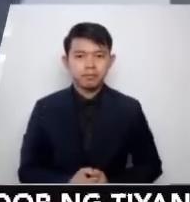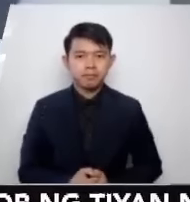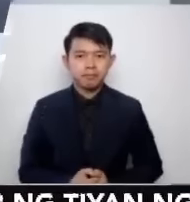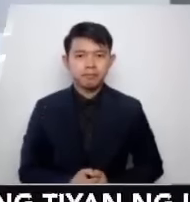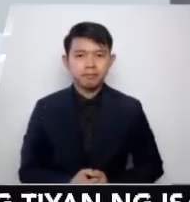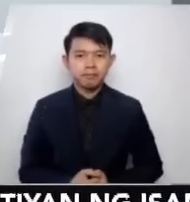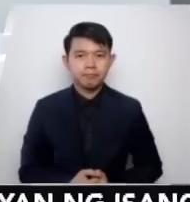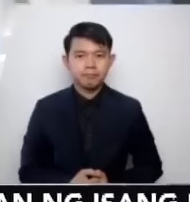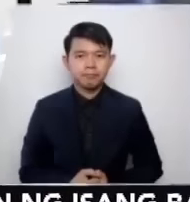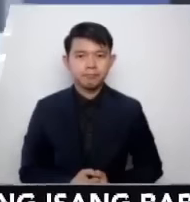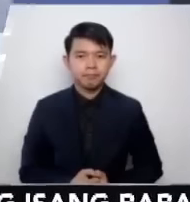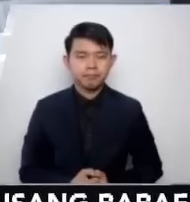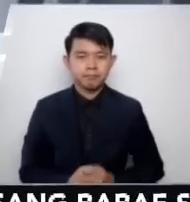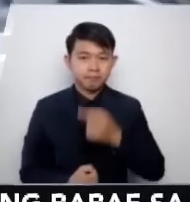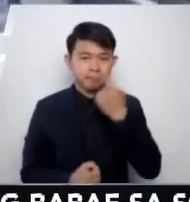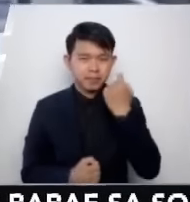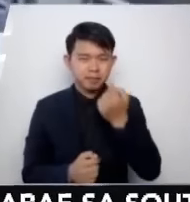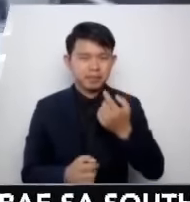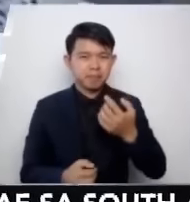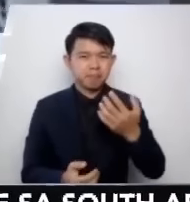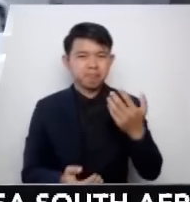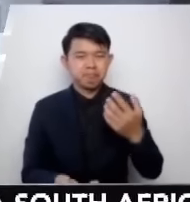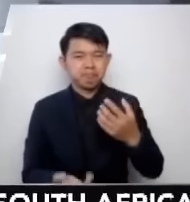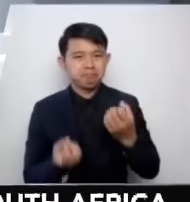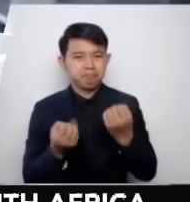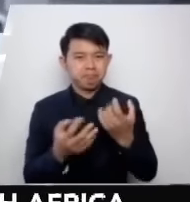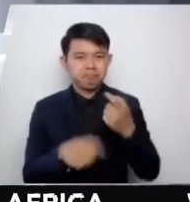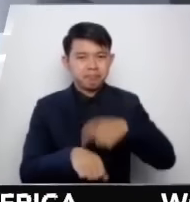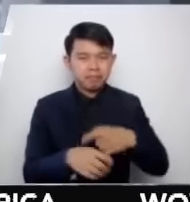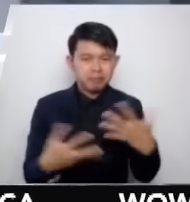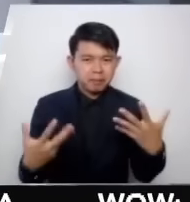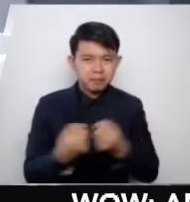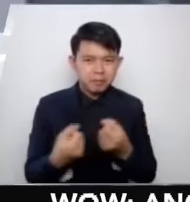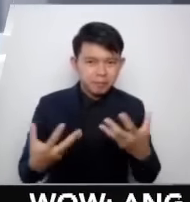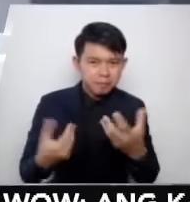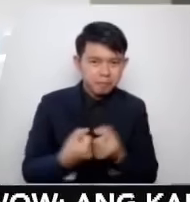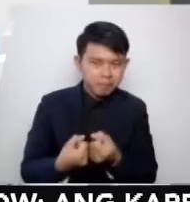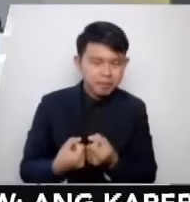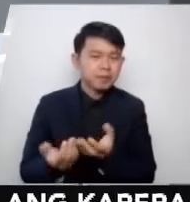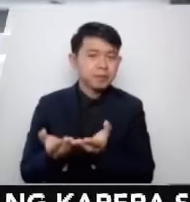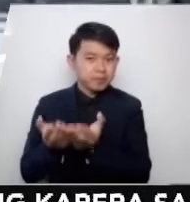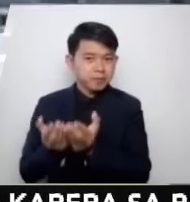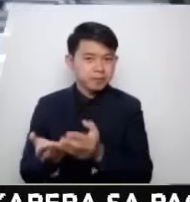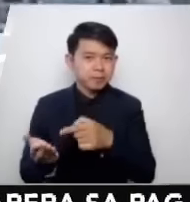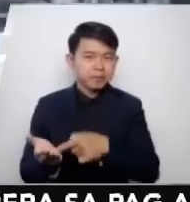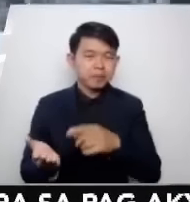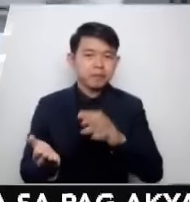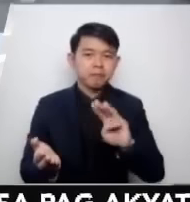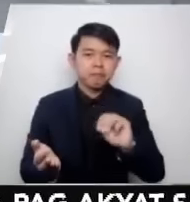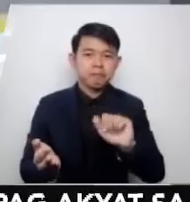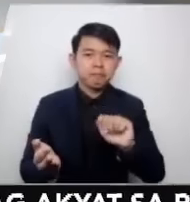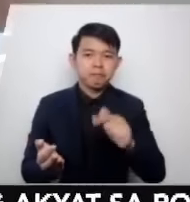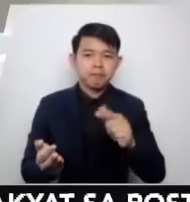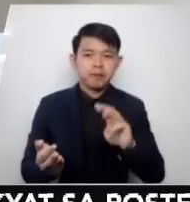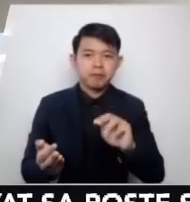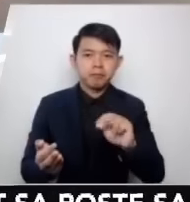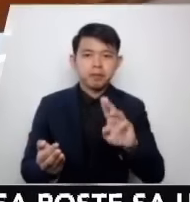Dahil sa ilang beses na pagbangga ng mga barko ng China sa BRP Teresa Magbanua sa loob ng halos 5 buwan nitong pagbabantay sa Eskoda